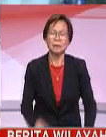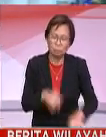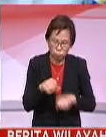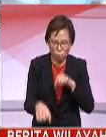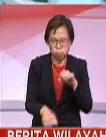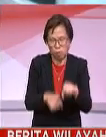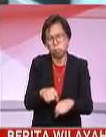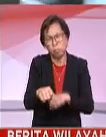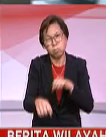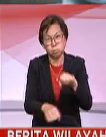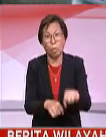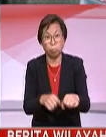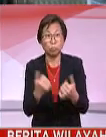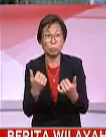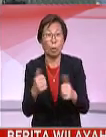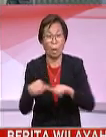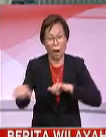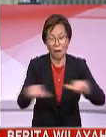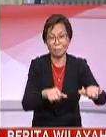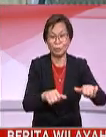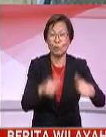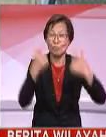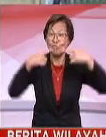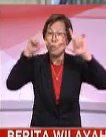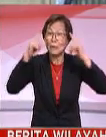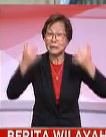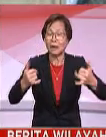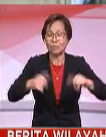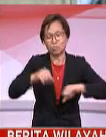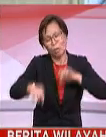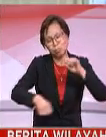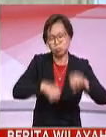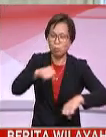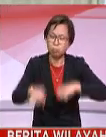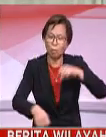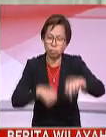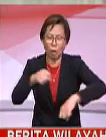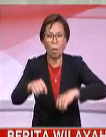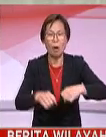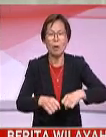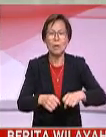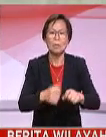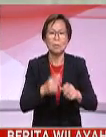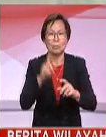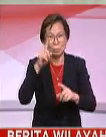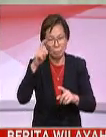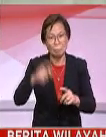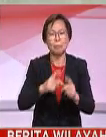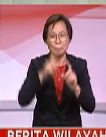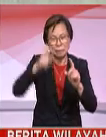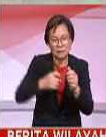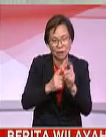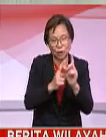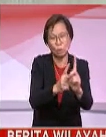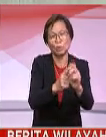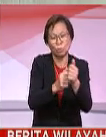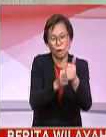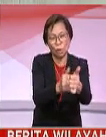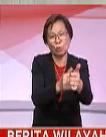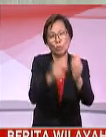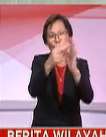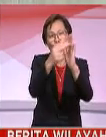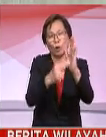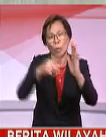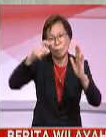berbasikal kini menjadi aktiviti rekreasi popular, namun pengayuh basikal masih tertakluk dengan undang-undang yang